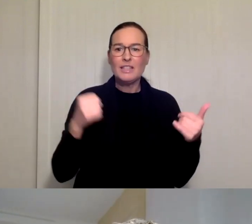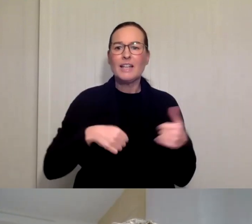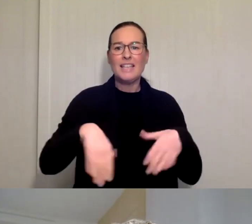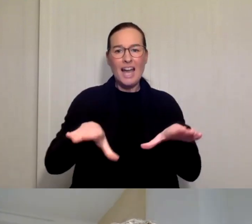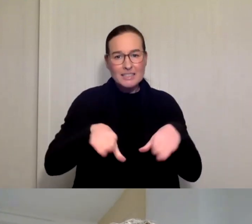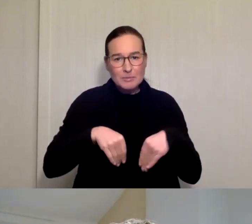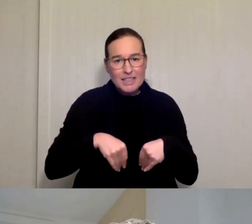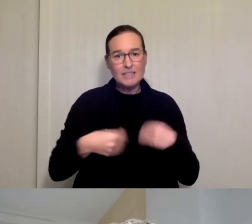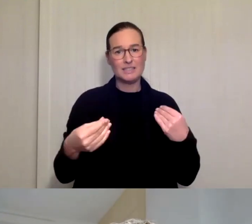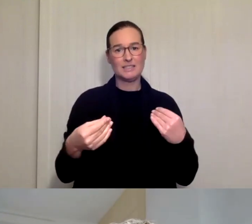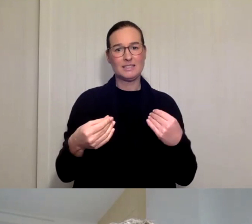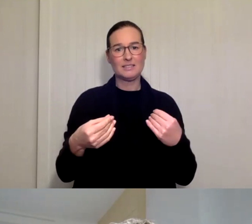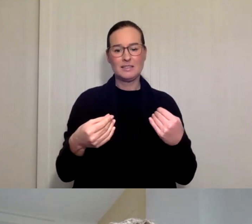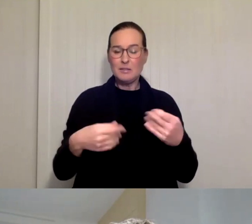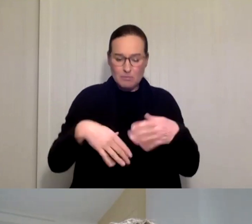hervorzurufen?